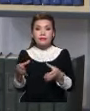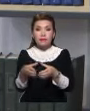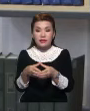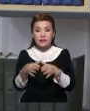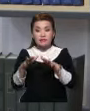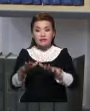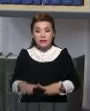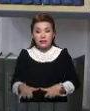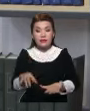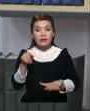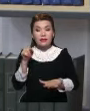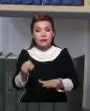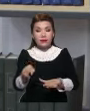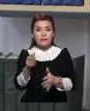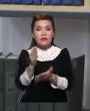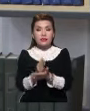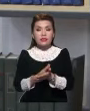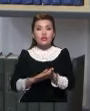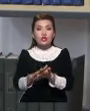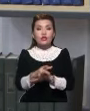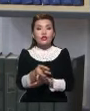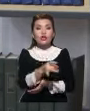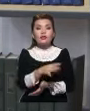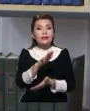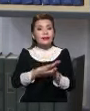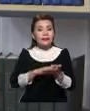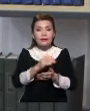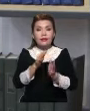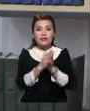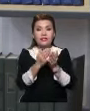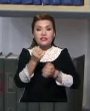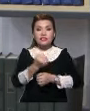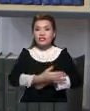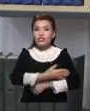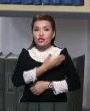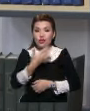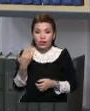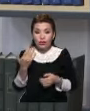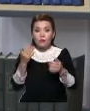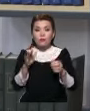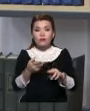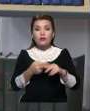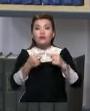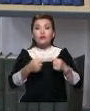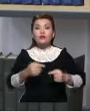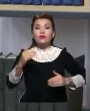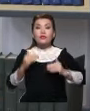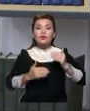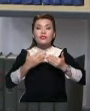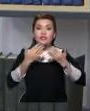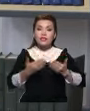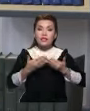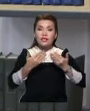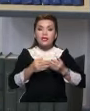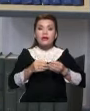В настоящее время известно, что ни в одном из районных центров страны нет книжных магазинов, что, вероятно, является точным показателем уровня чтения и